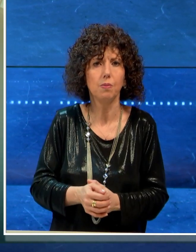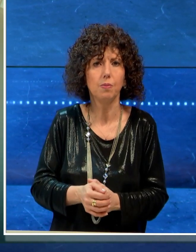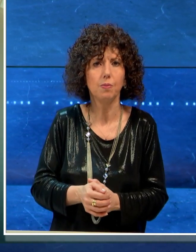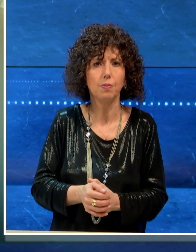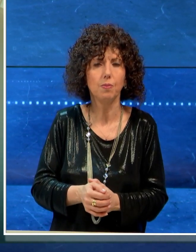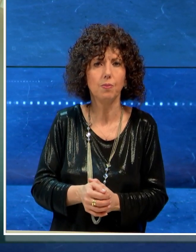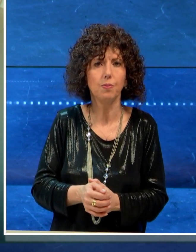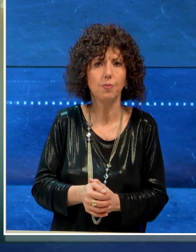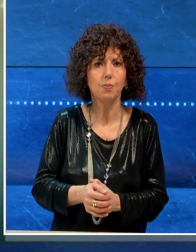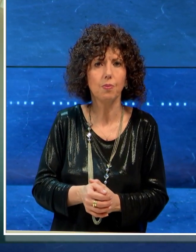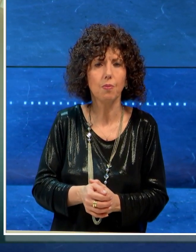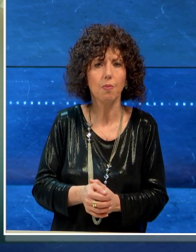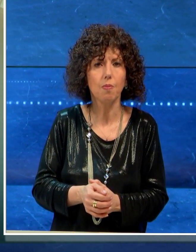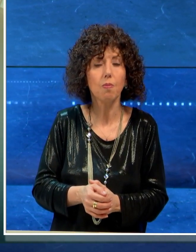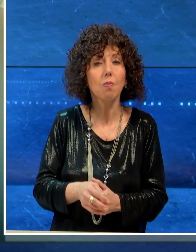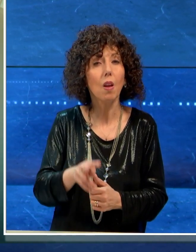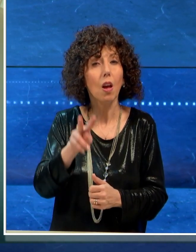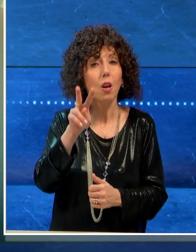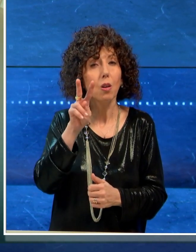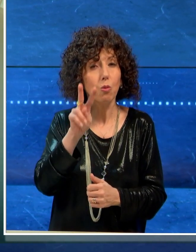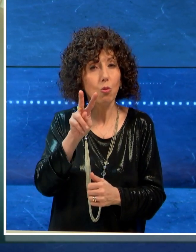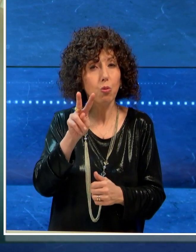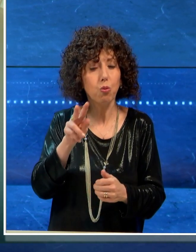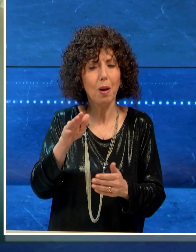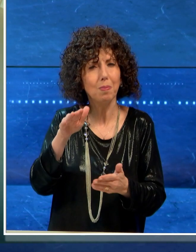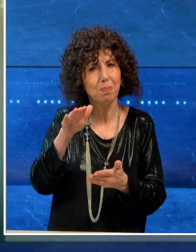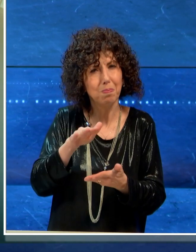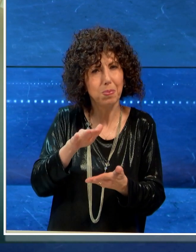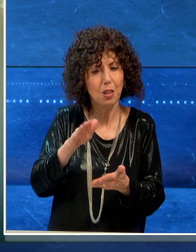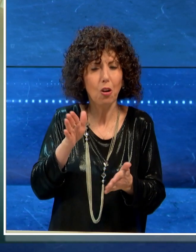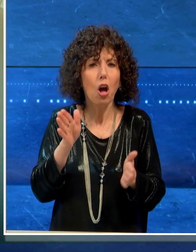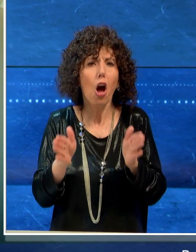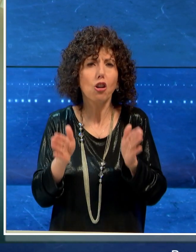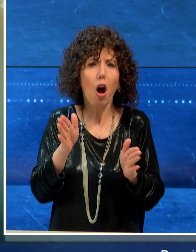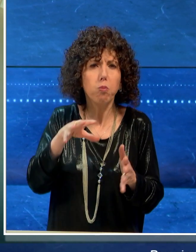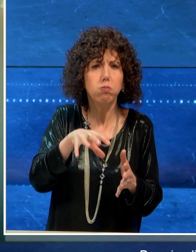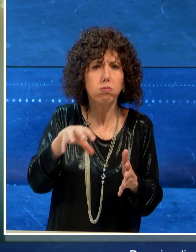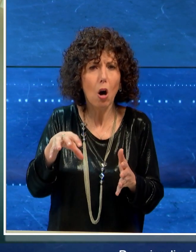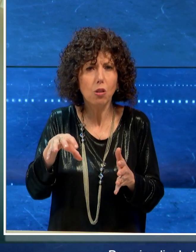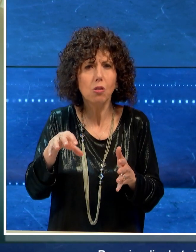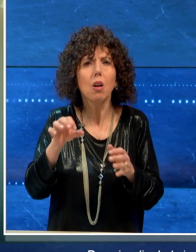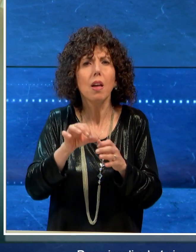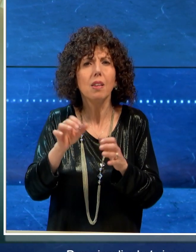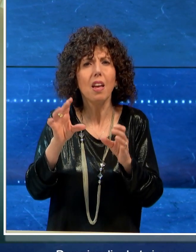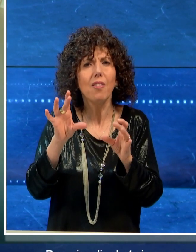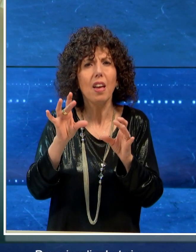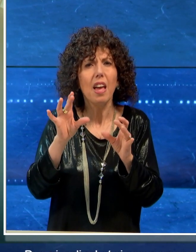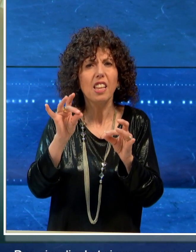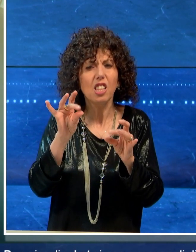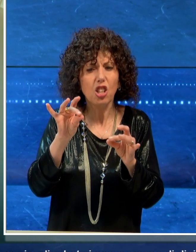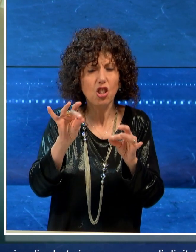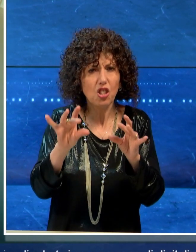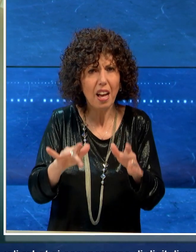abbreviato due piccoli Robot si occuperanno di digitalizzare e classificare i